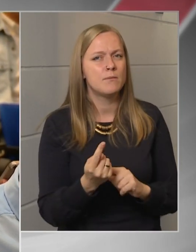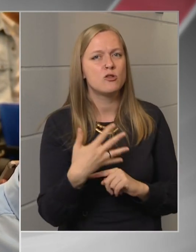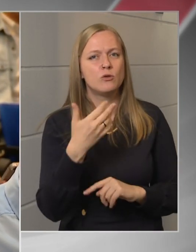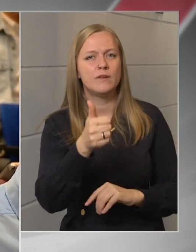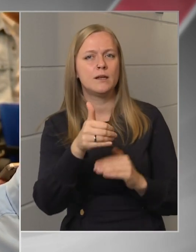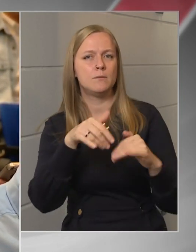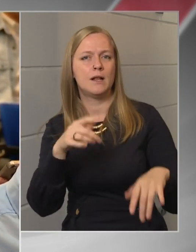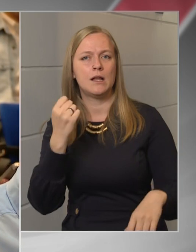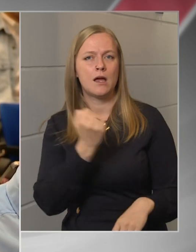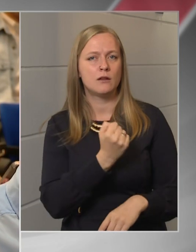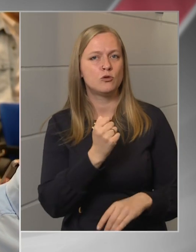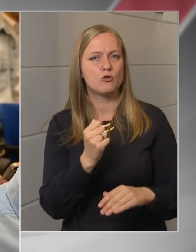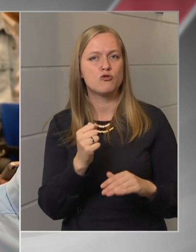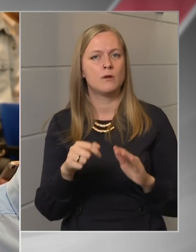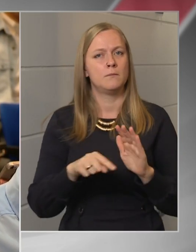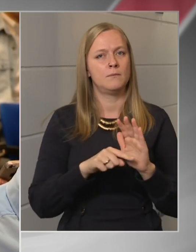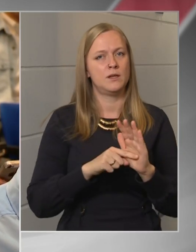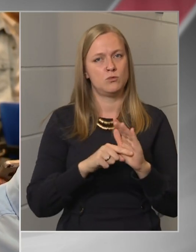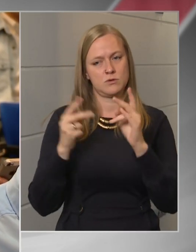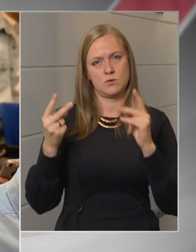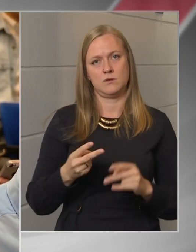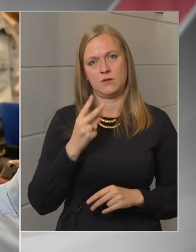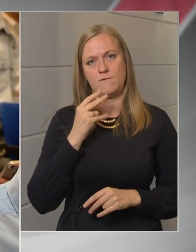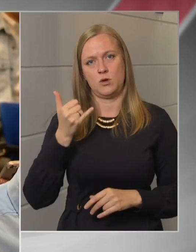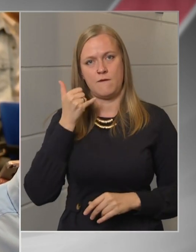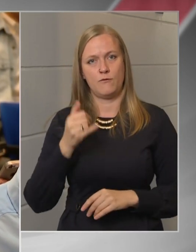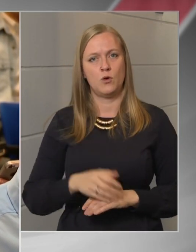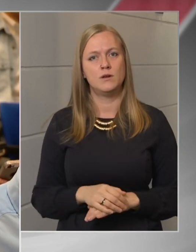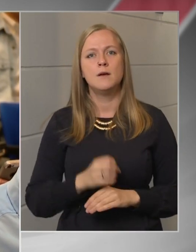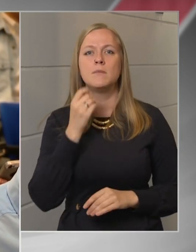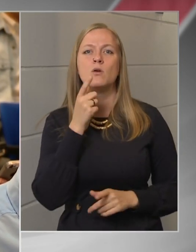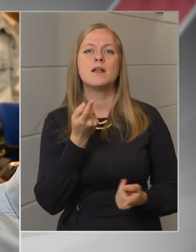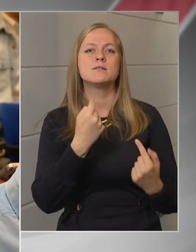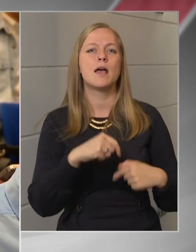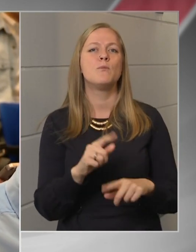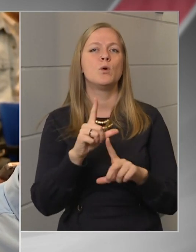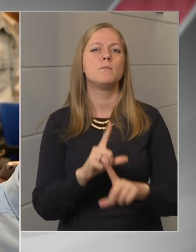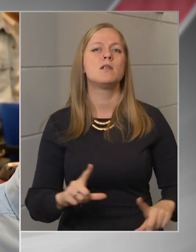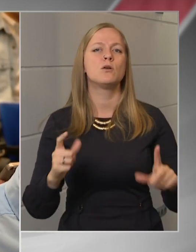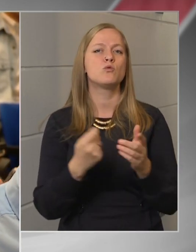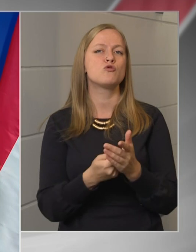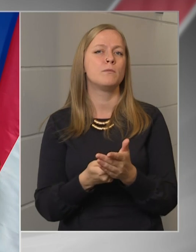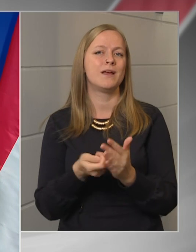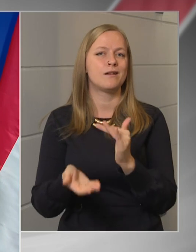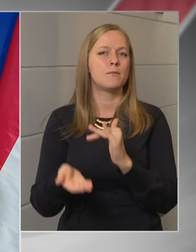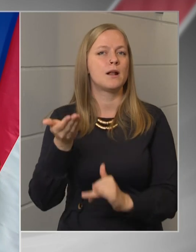milliárdos mínuszt hozott ez a Vodafone. Mikor lesz ebből pedagógus béremelés?